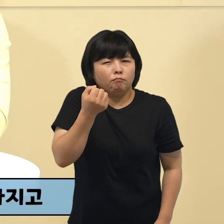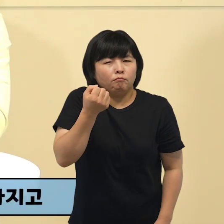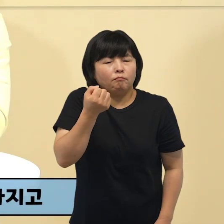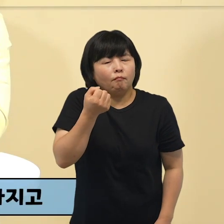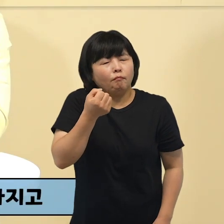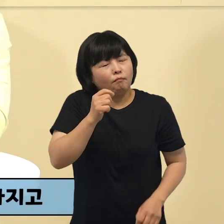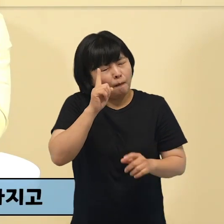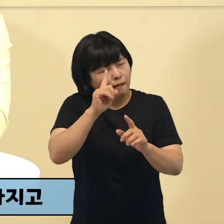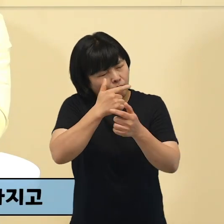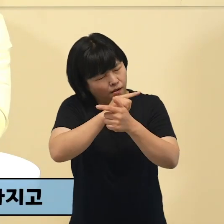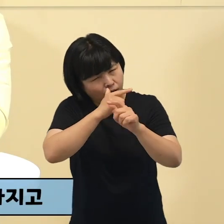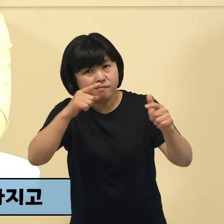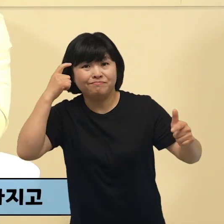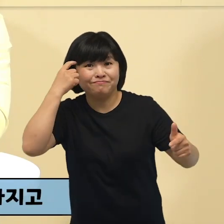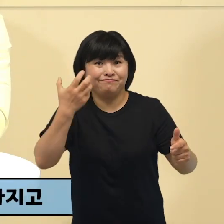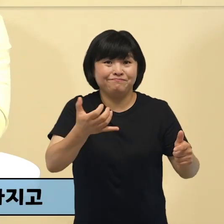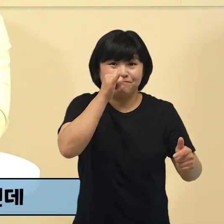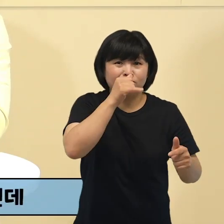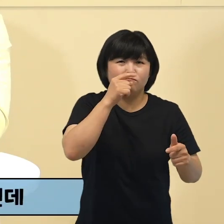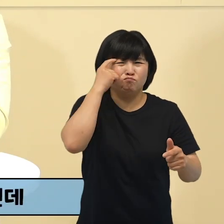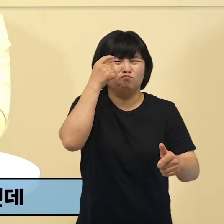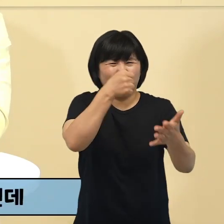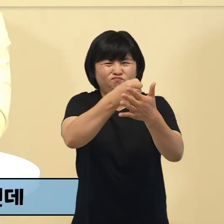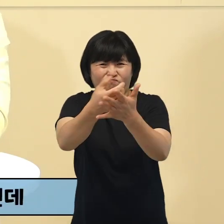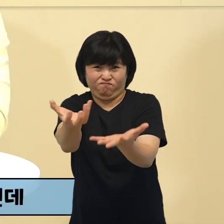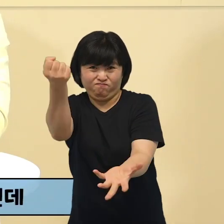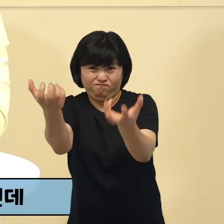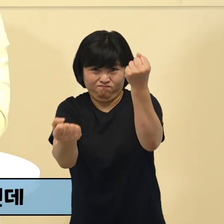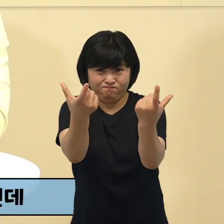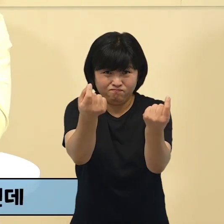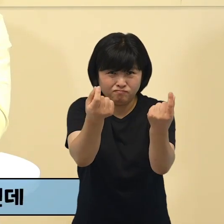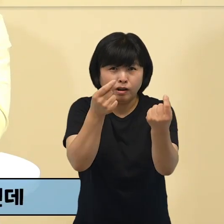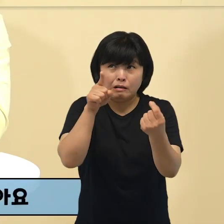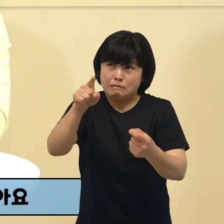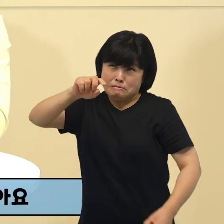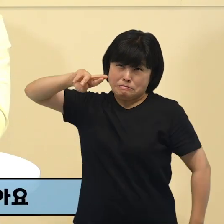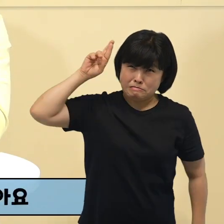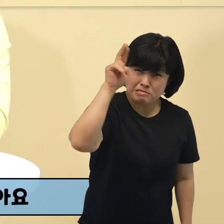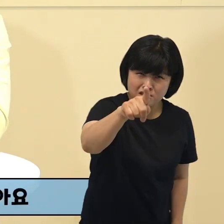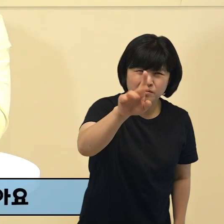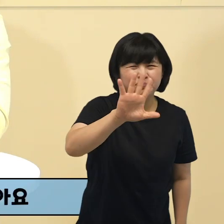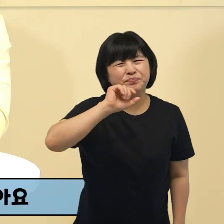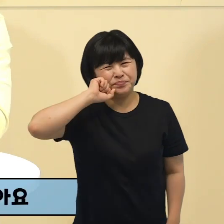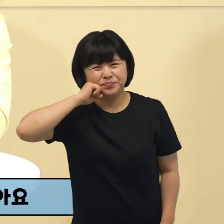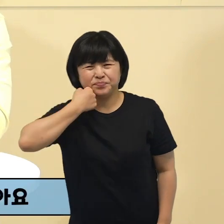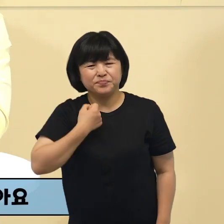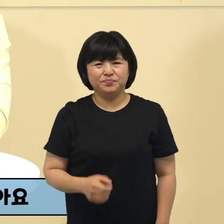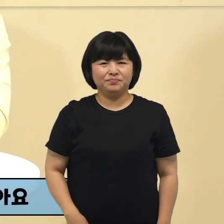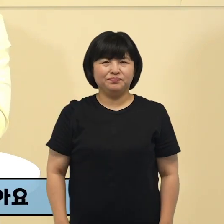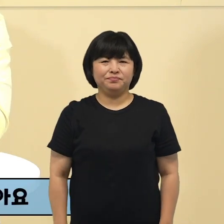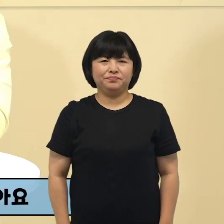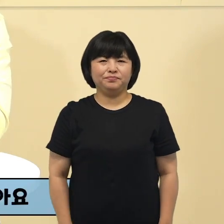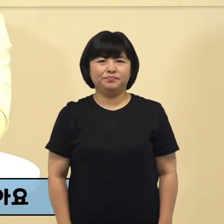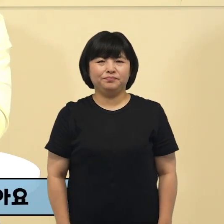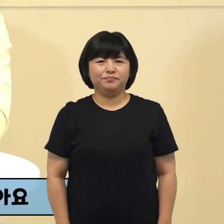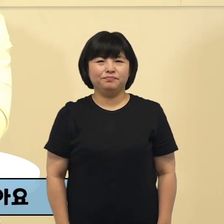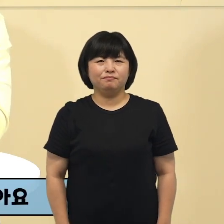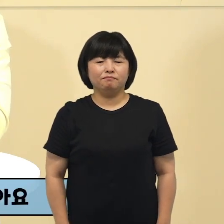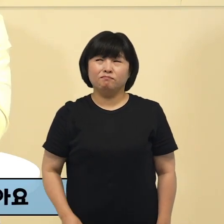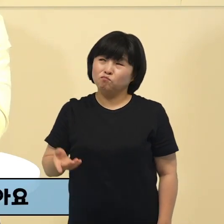사실 저희들은 다양한 생각들을 가지고 저희들의 생각을 정해가는 건데 이거는 이제 틀린 건 아니잖아요.